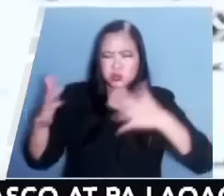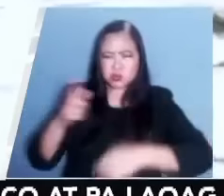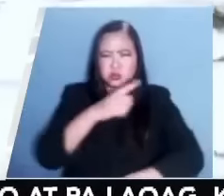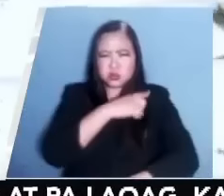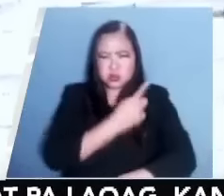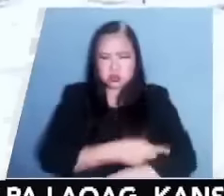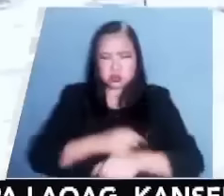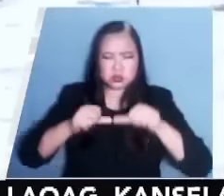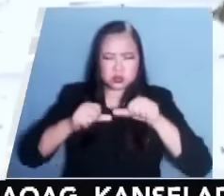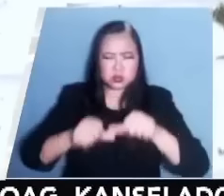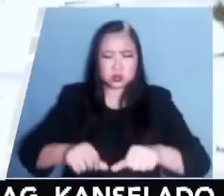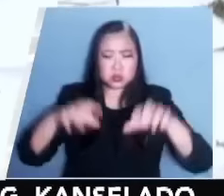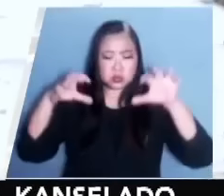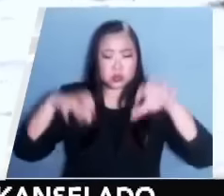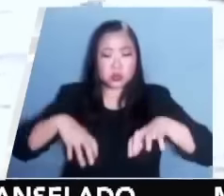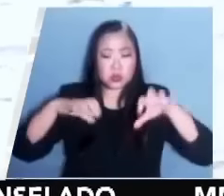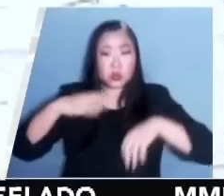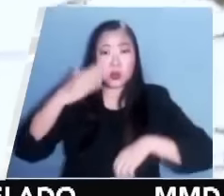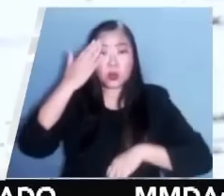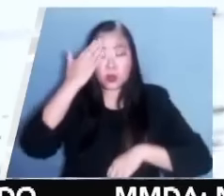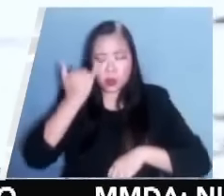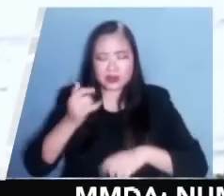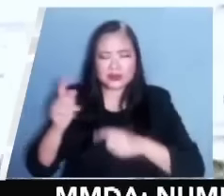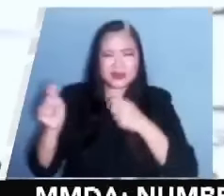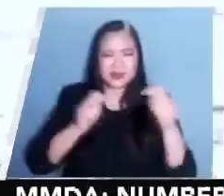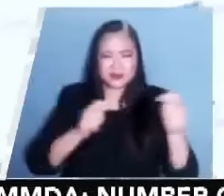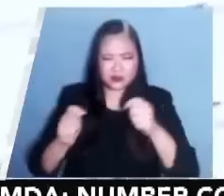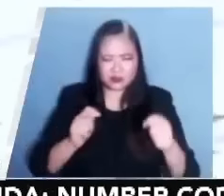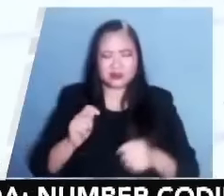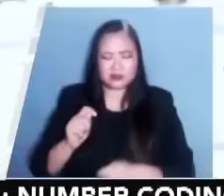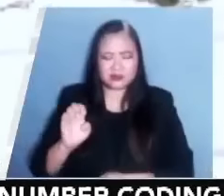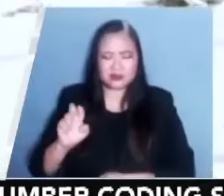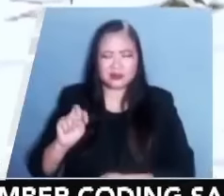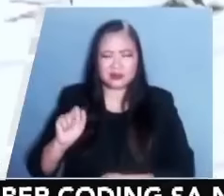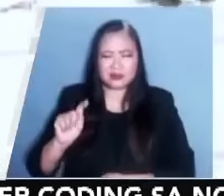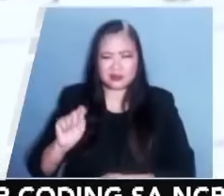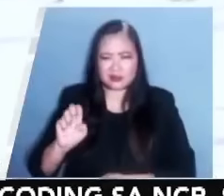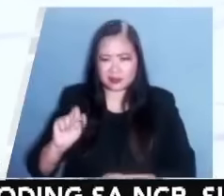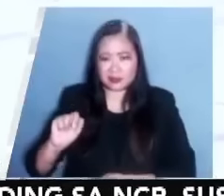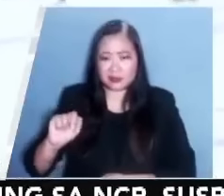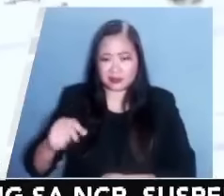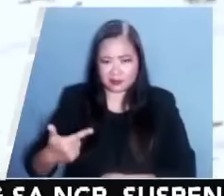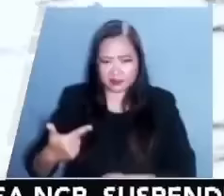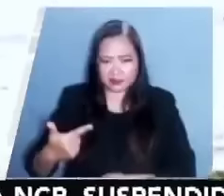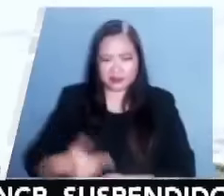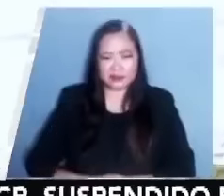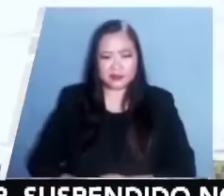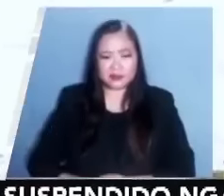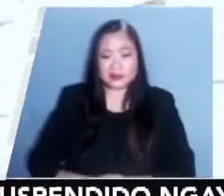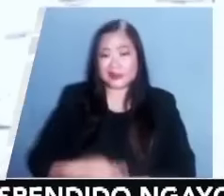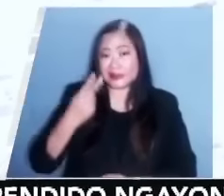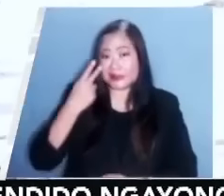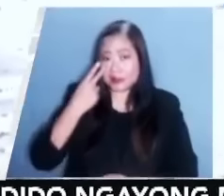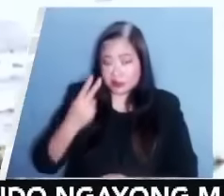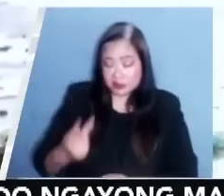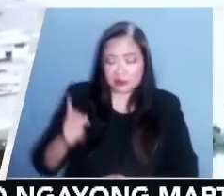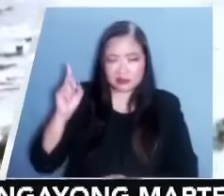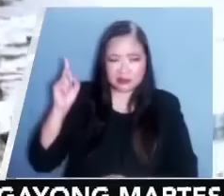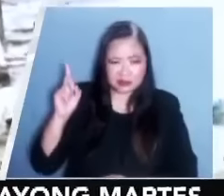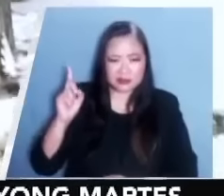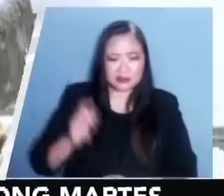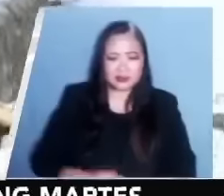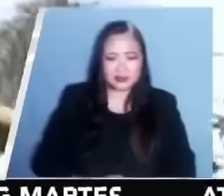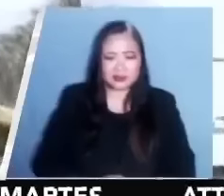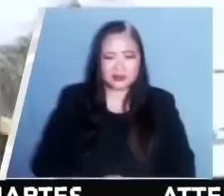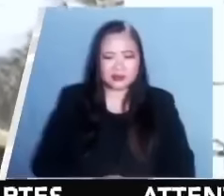yan sa Bagyong Ente. At mga kapuso, dahil nga rin po sa Bagyong Ente, dito po sa aking kanang bahagi, makita po natin ang isa sa mga barkong tumama sa kanilang